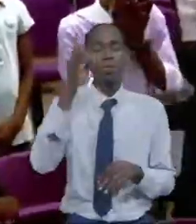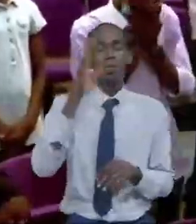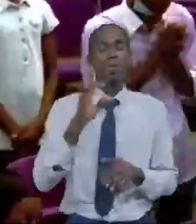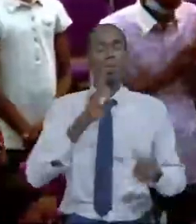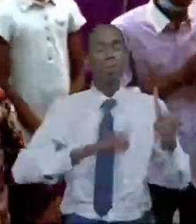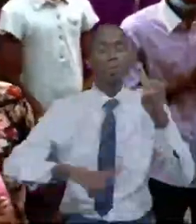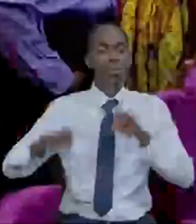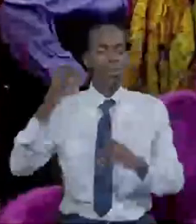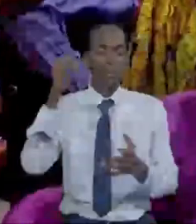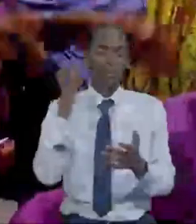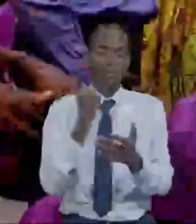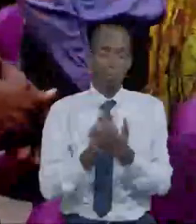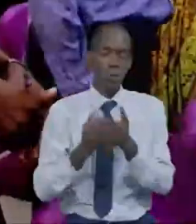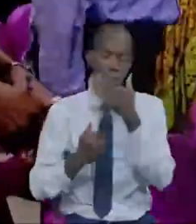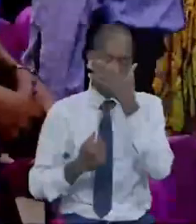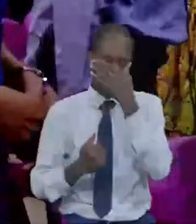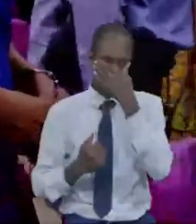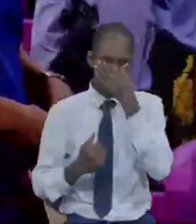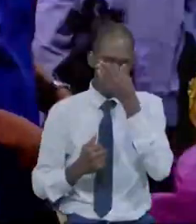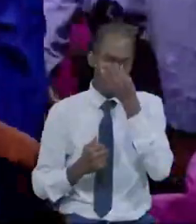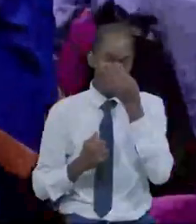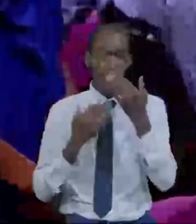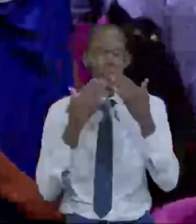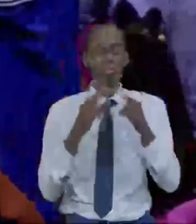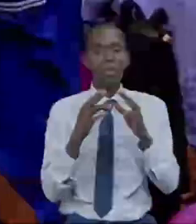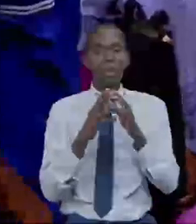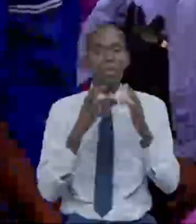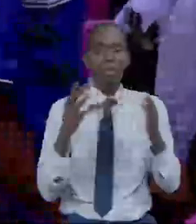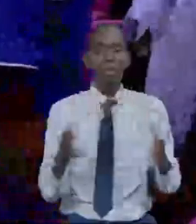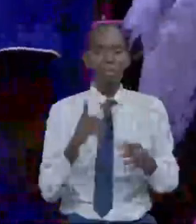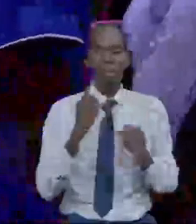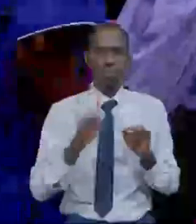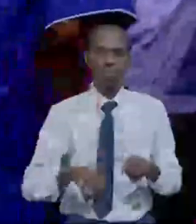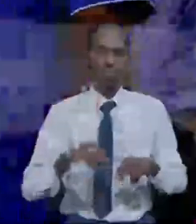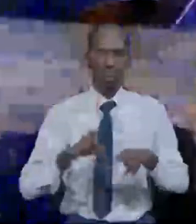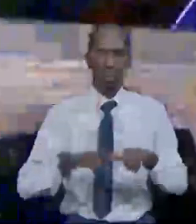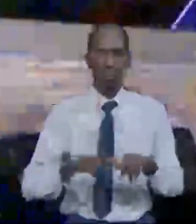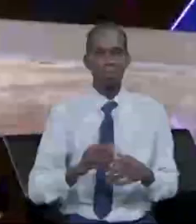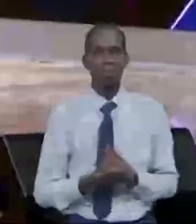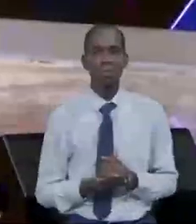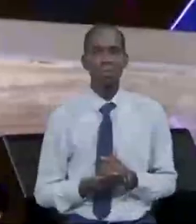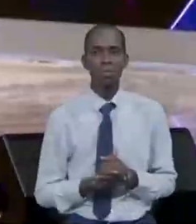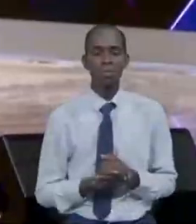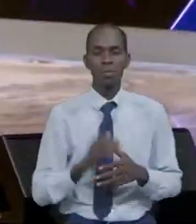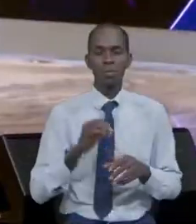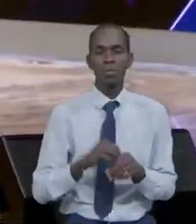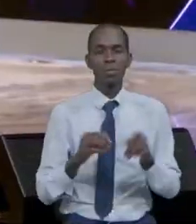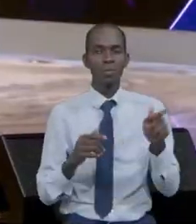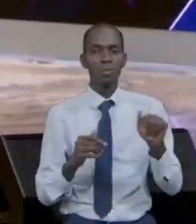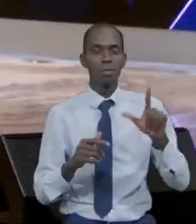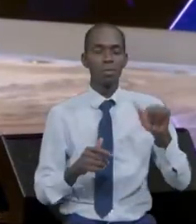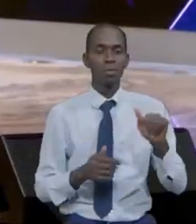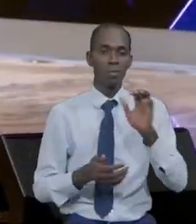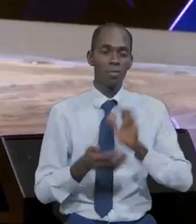dise Amen. Merci beaucoup. Asseyez-vous. Nous sommes aux